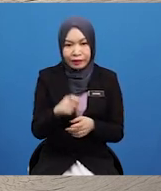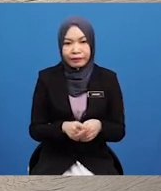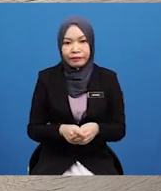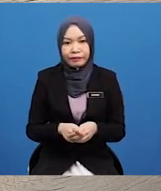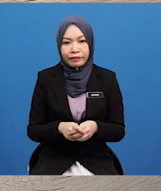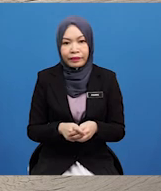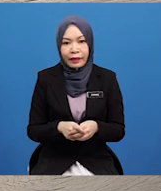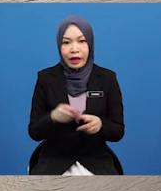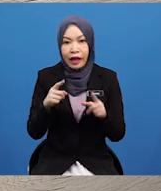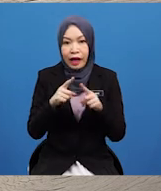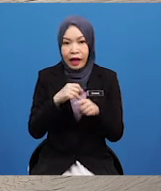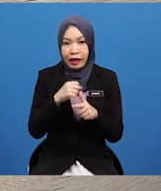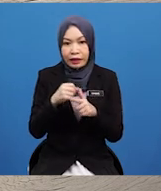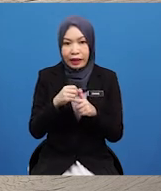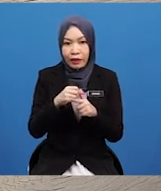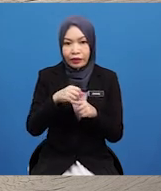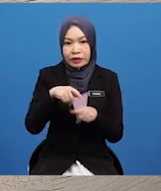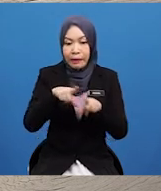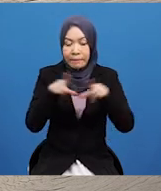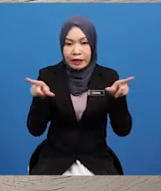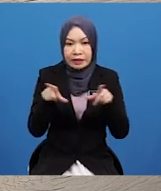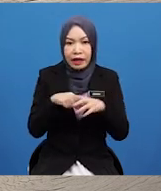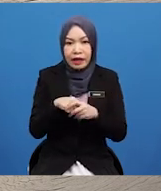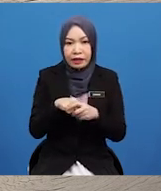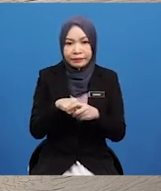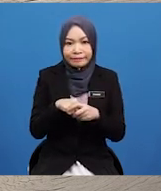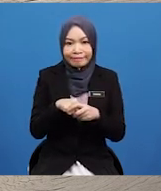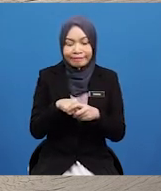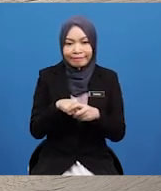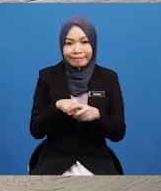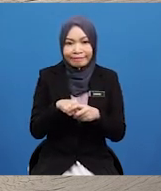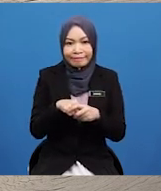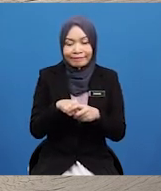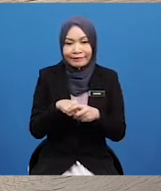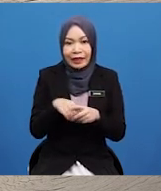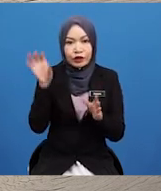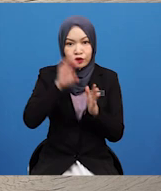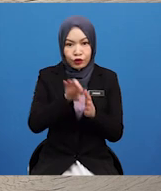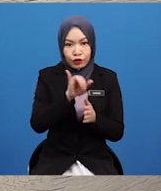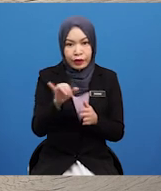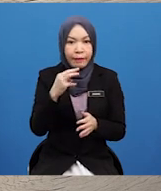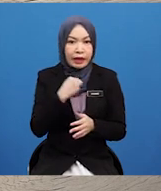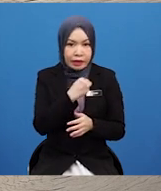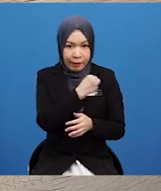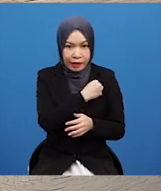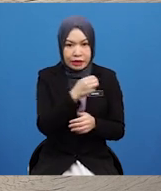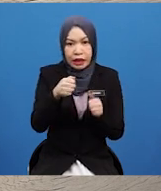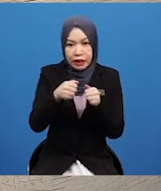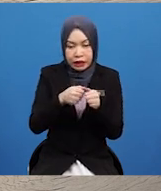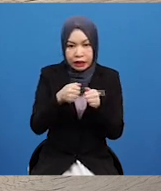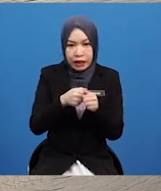bilangan tidak boleh digunakan selepas kata bilangan ini. Contoh, masing-masing,